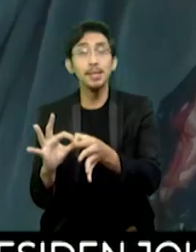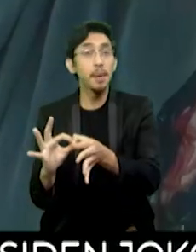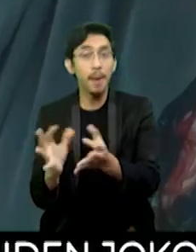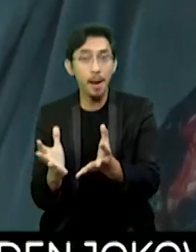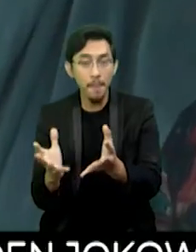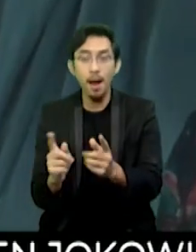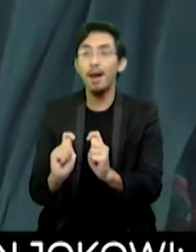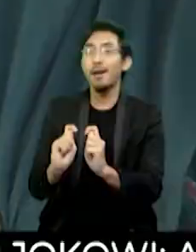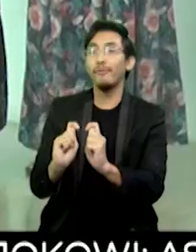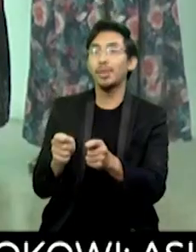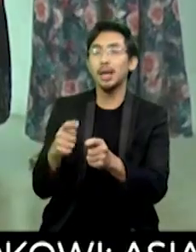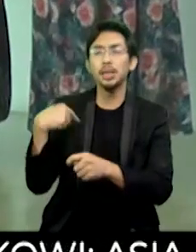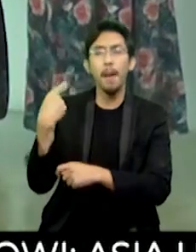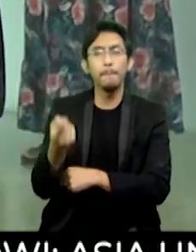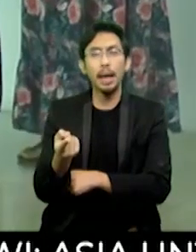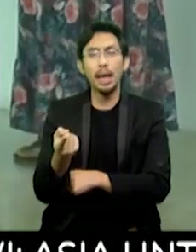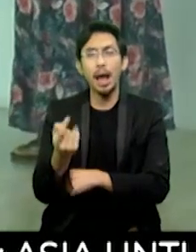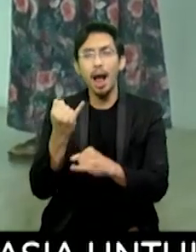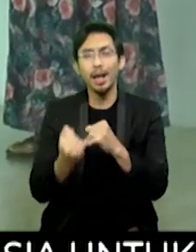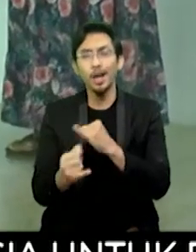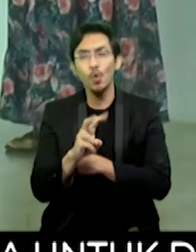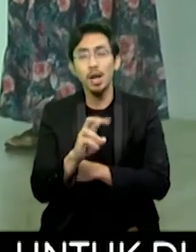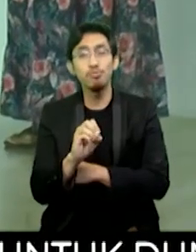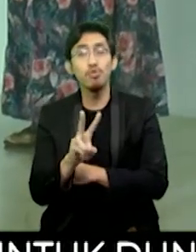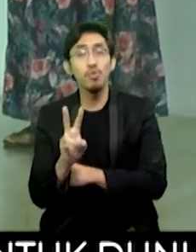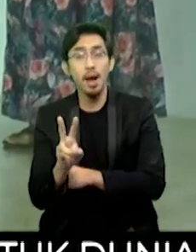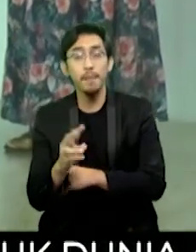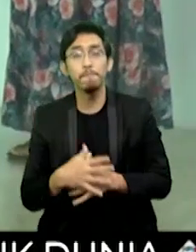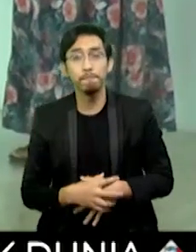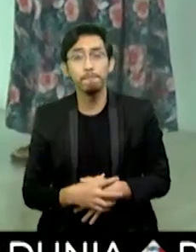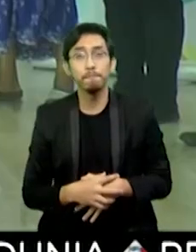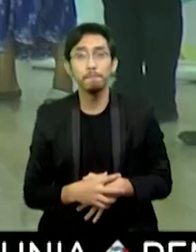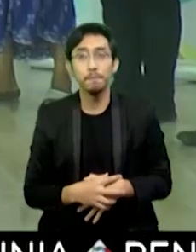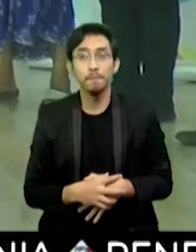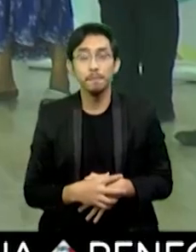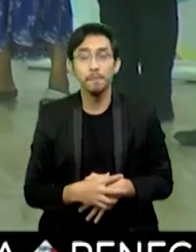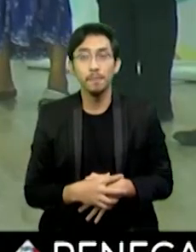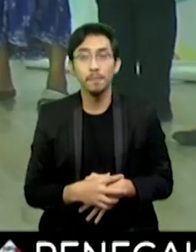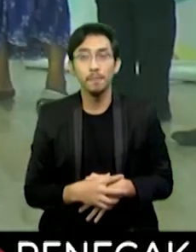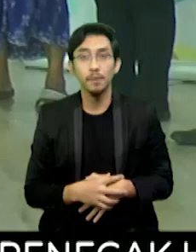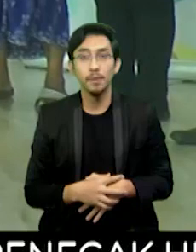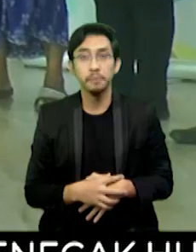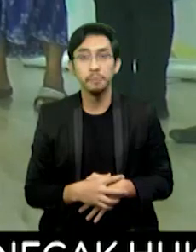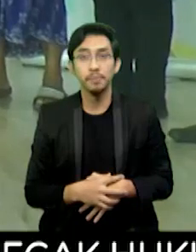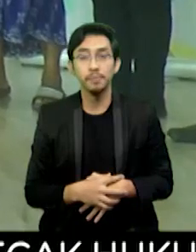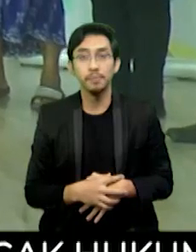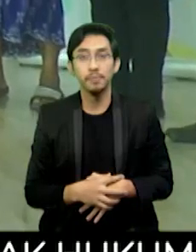dibuka hingga akhir 2022. Dari Semarang, Jawa Tengah, Taufik Budi Nur Cahyanto, iNews, melaporkan.